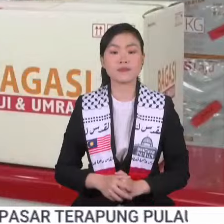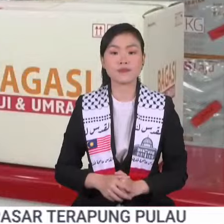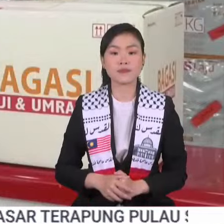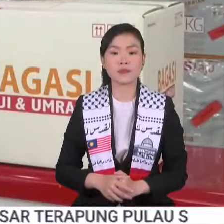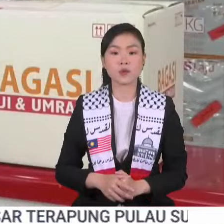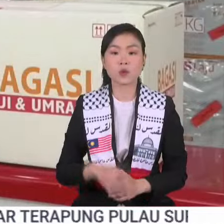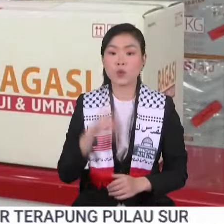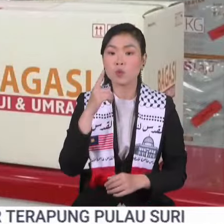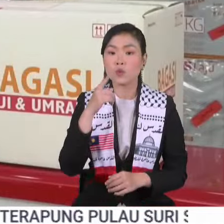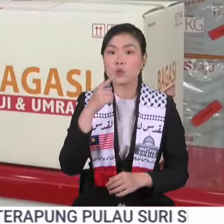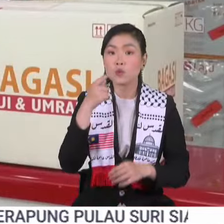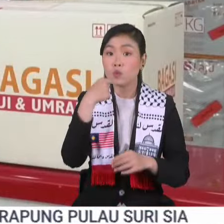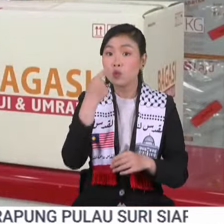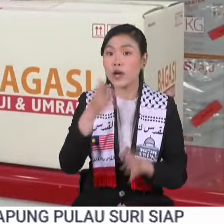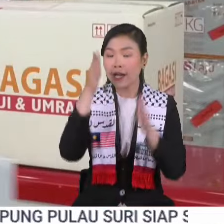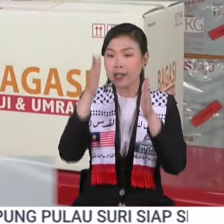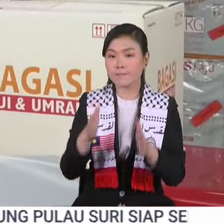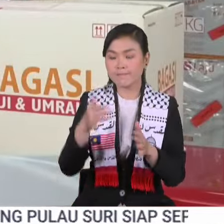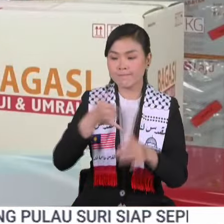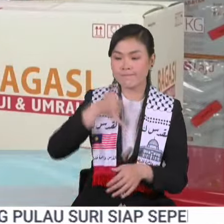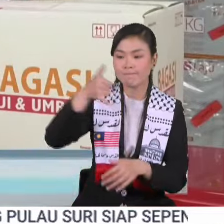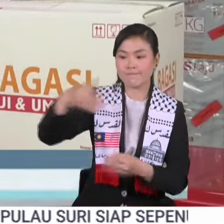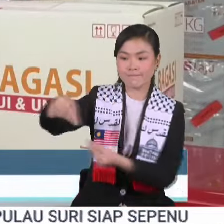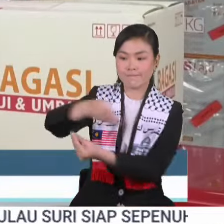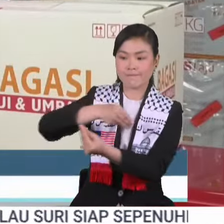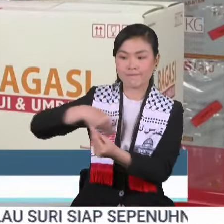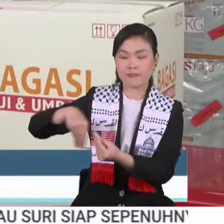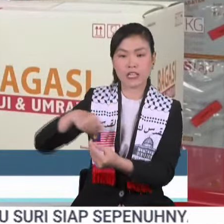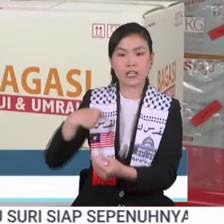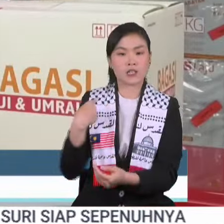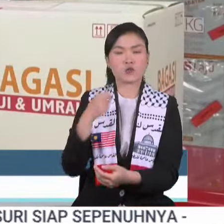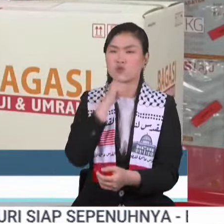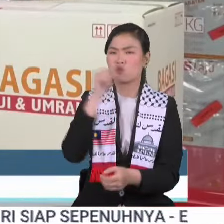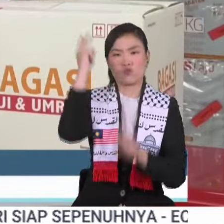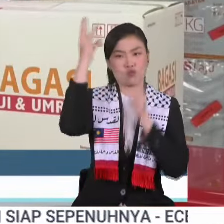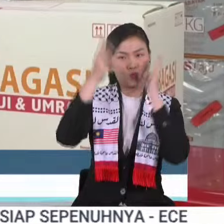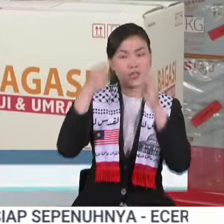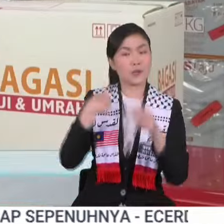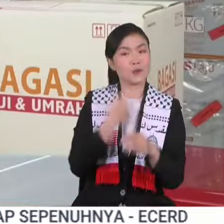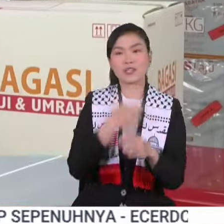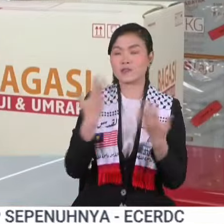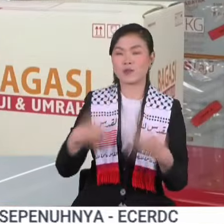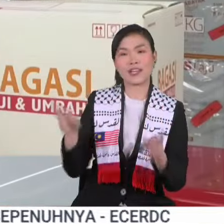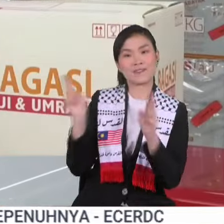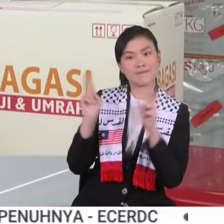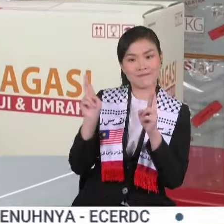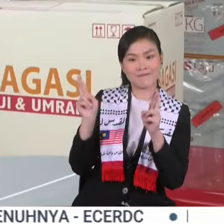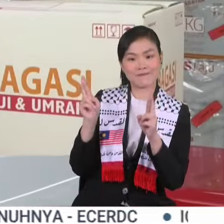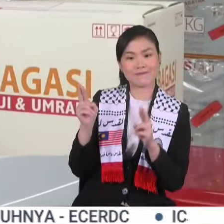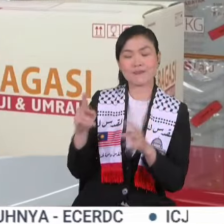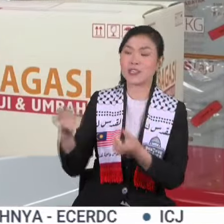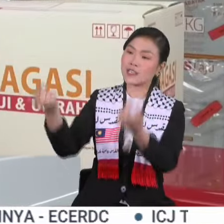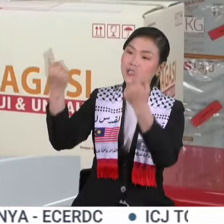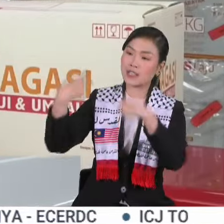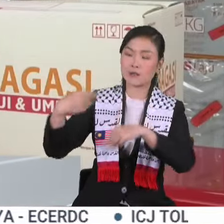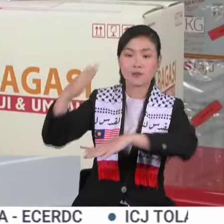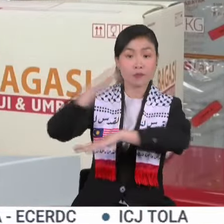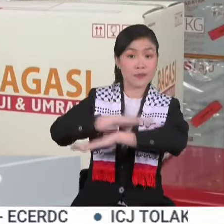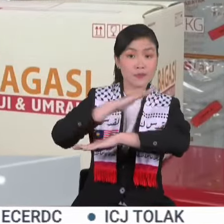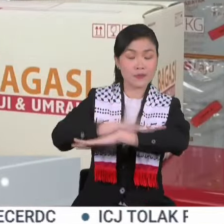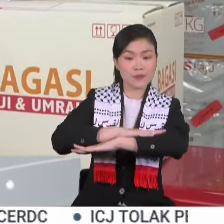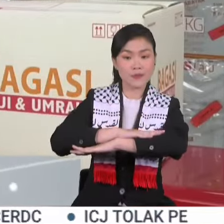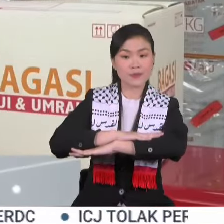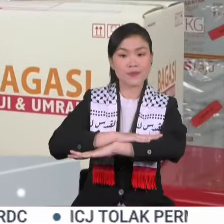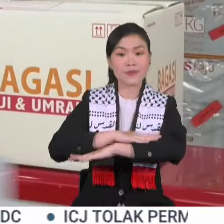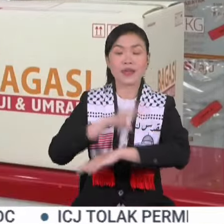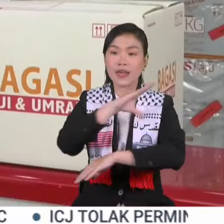Kepada jemaah haji, jangan risau. Kami yang ada berada di sana sedia membantu anda. Hanya datanglah melawat kaunter kami, dapatkan resep